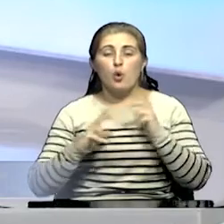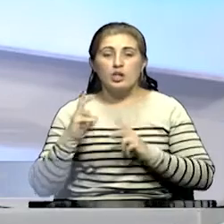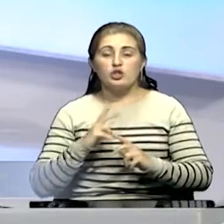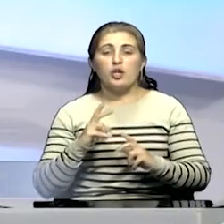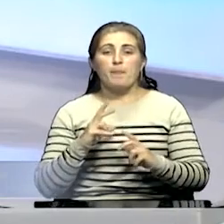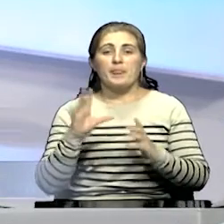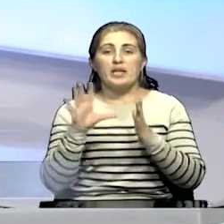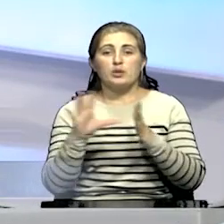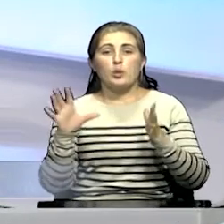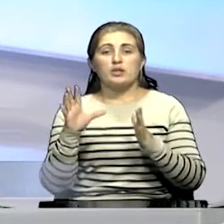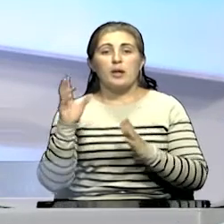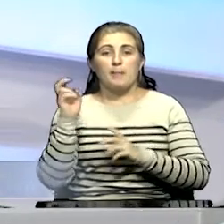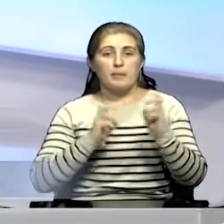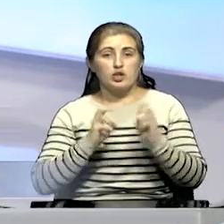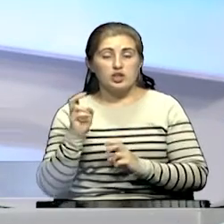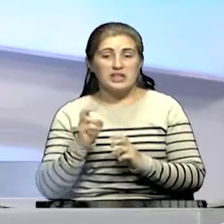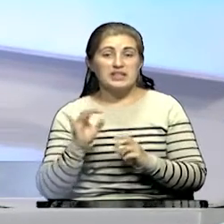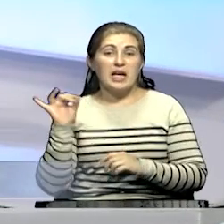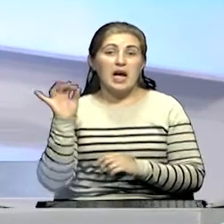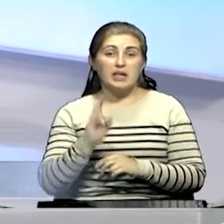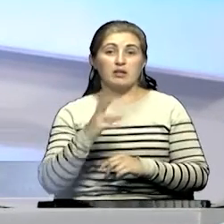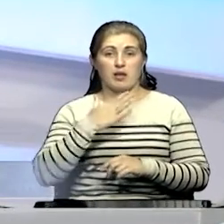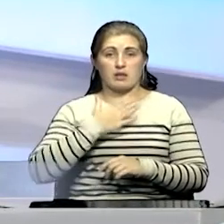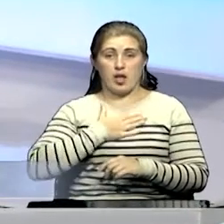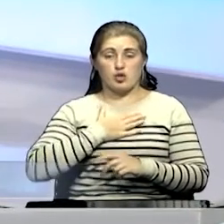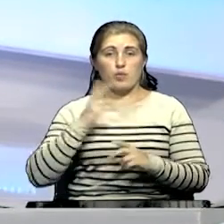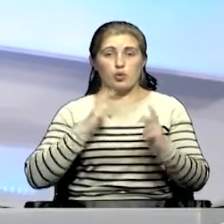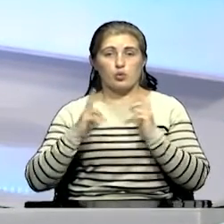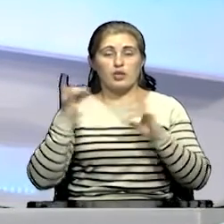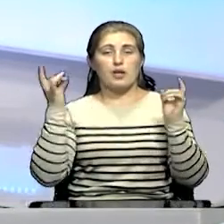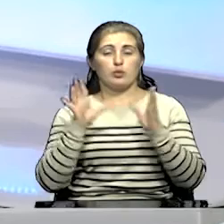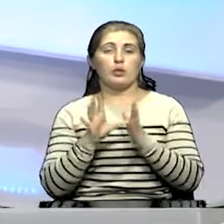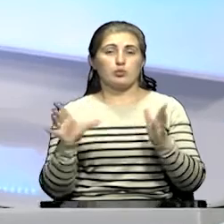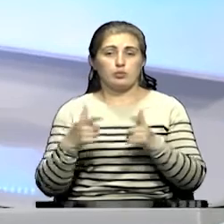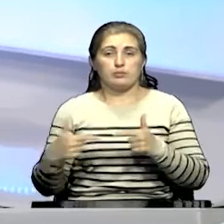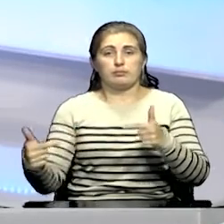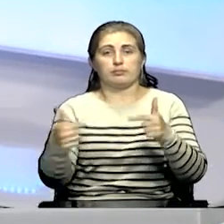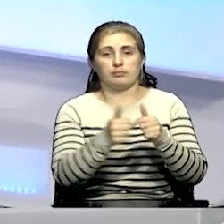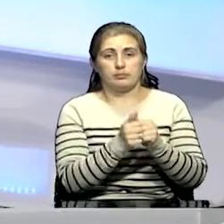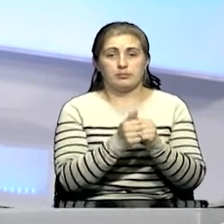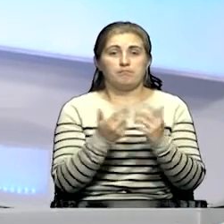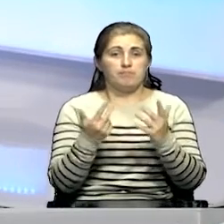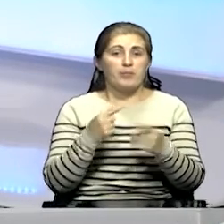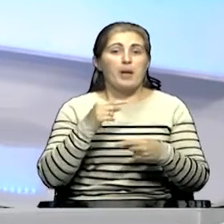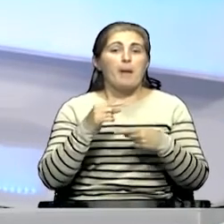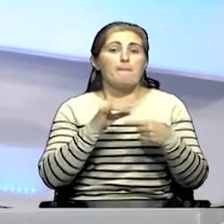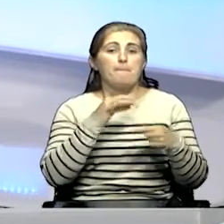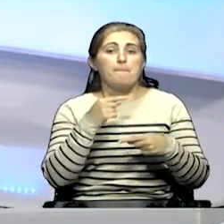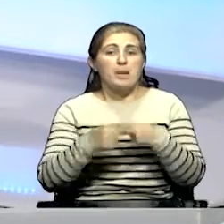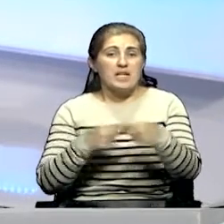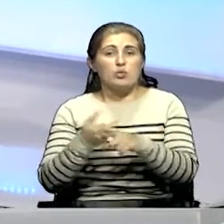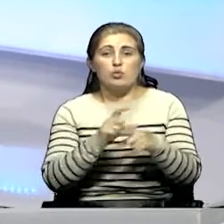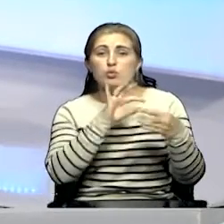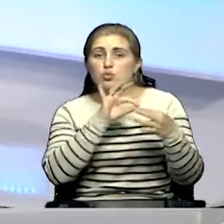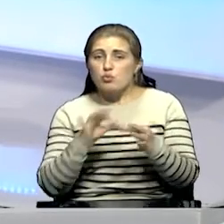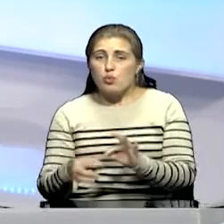электронной промышленности к нашему колледж радиоэлектроники процесс конечно очень сложные и длительного